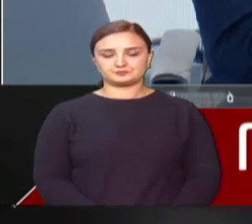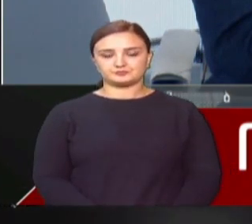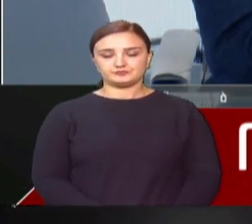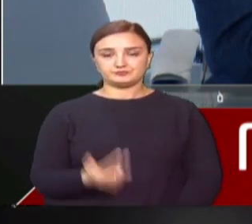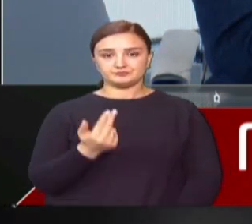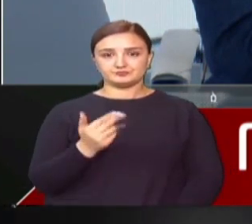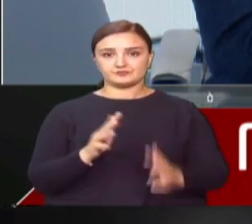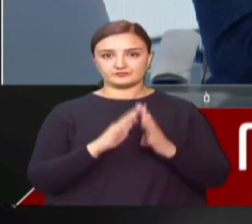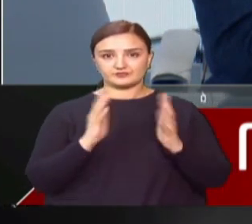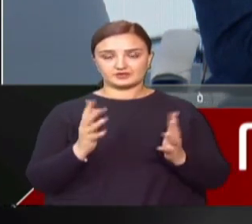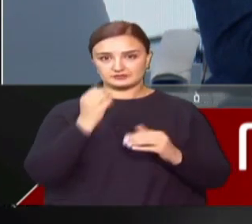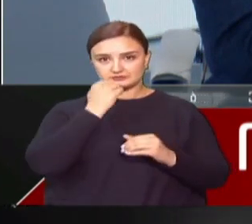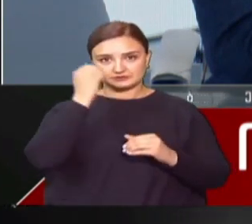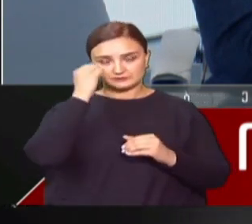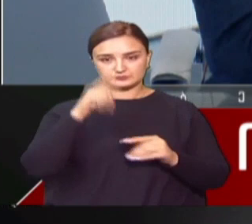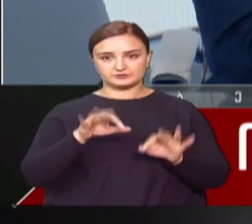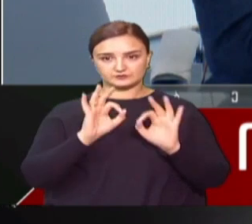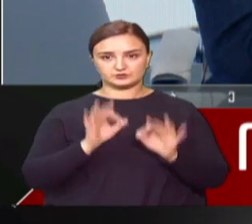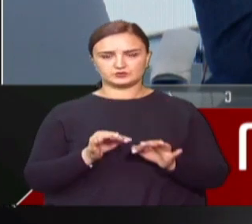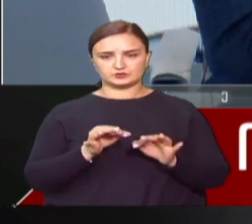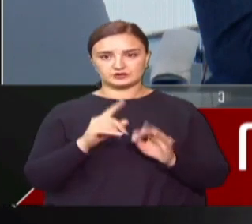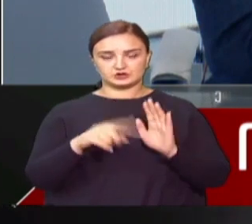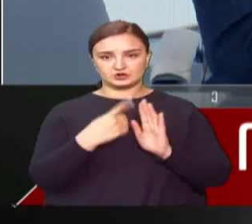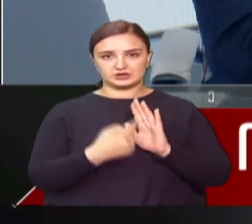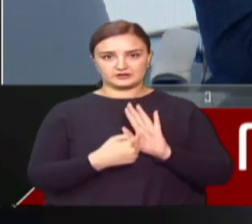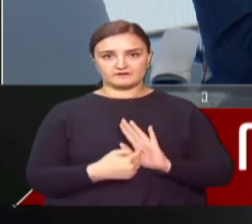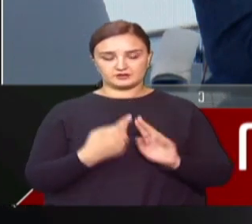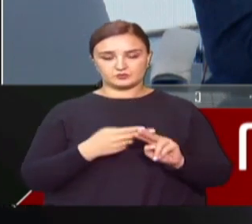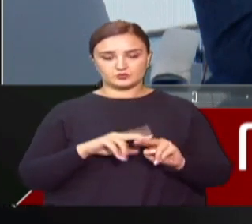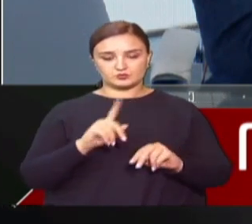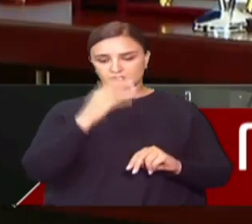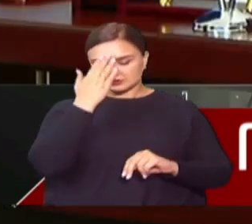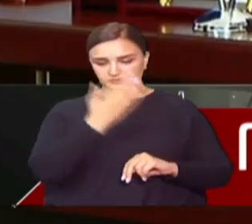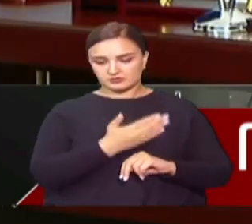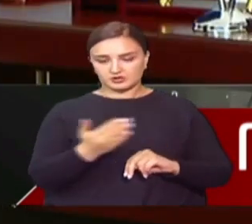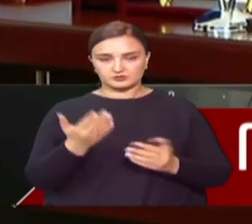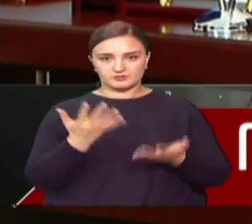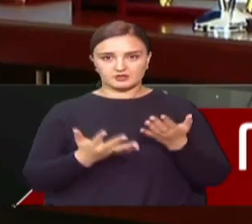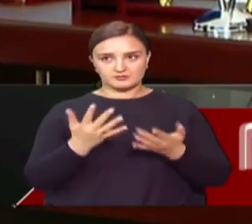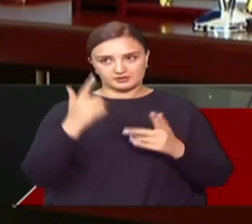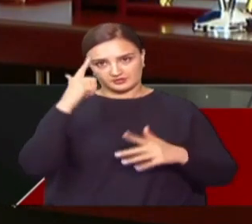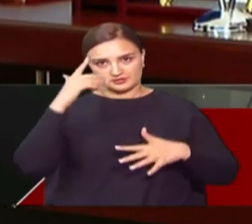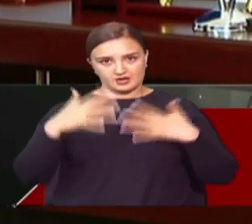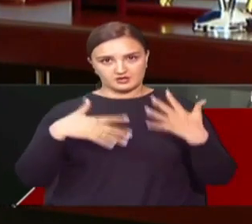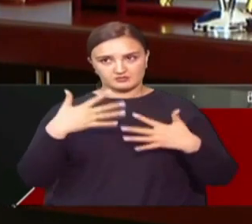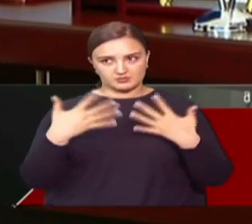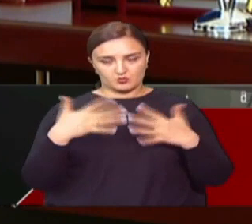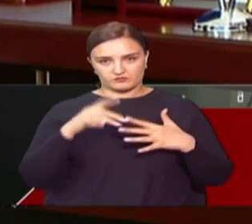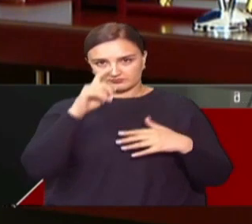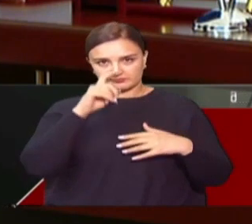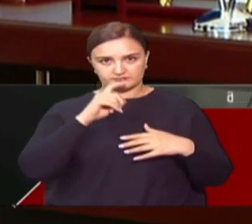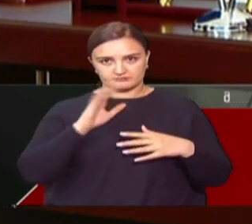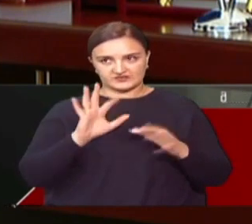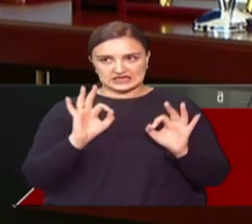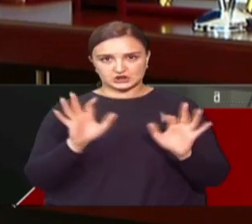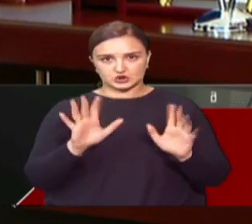Ki didi madloba sorat dasmuli kitkhoa imitom rom sazogadoebats albat daibna itsit amastan dakavshirebit bevri